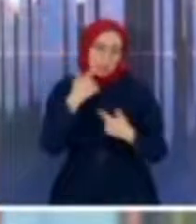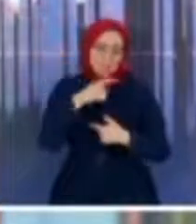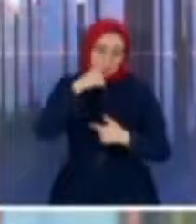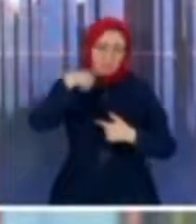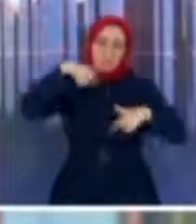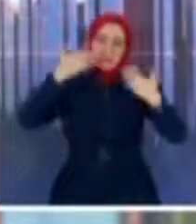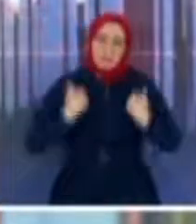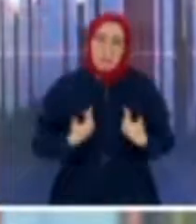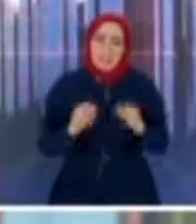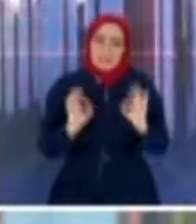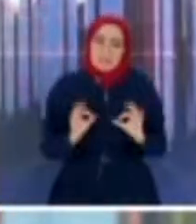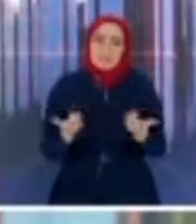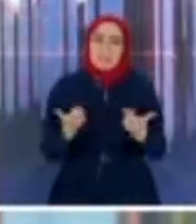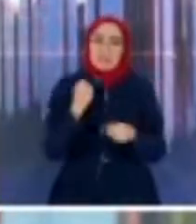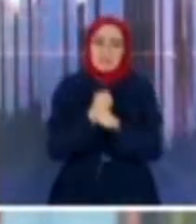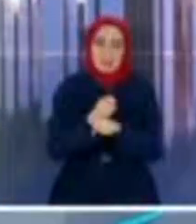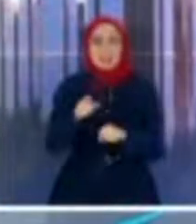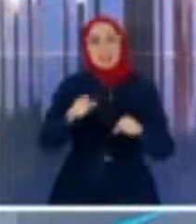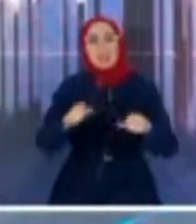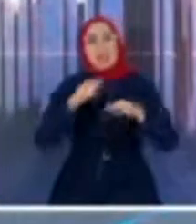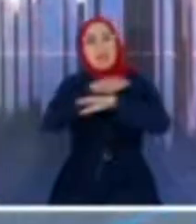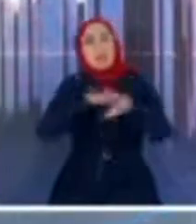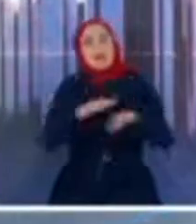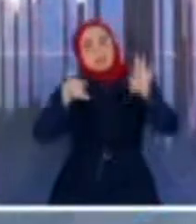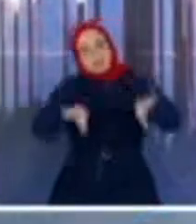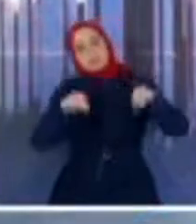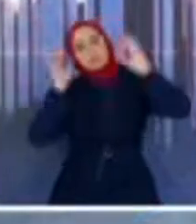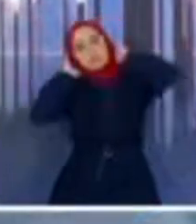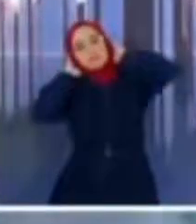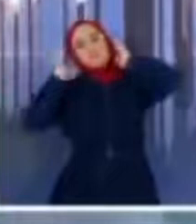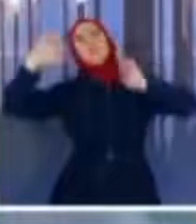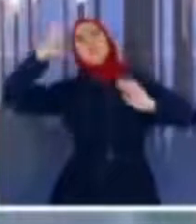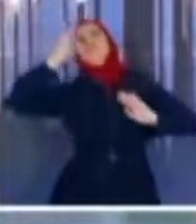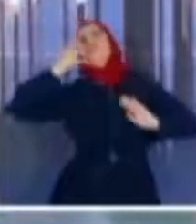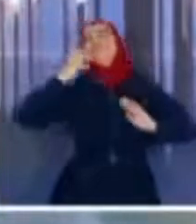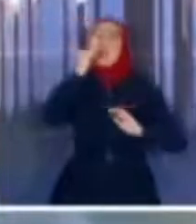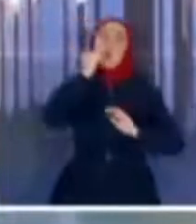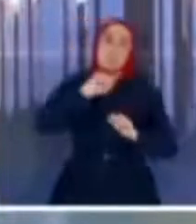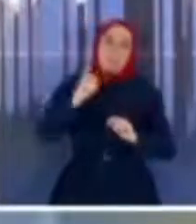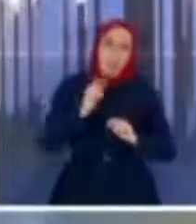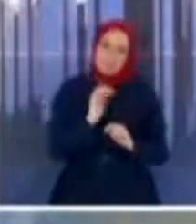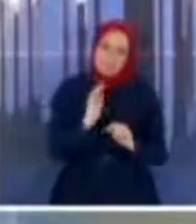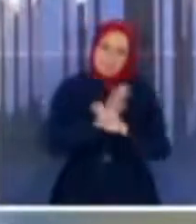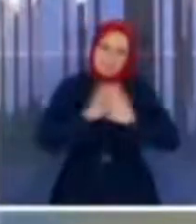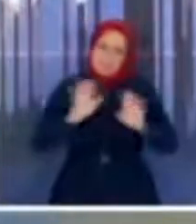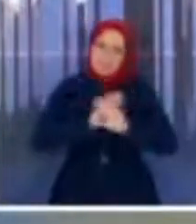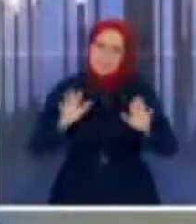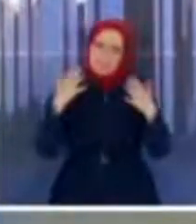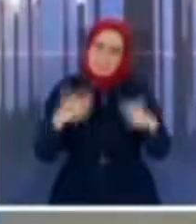نتاع إجا تمد على الشط باش تتبرانزا. دونك ربي تذكرت